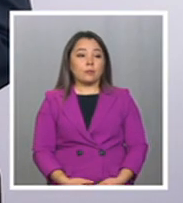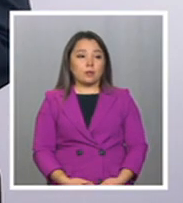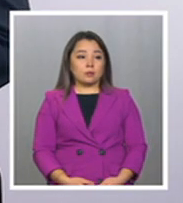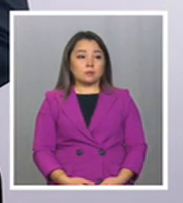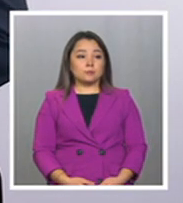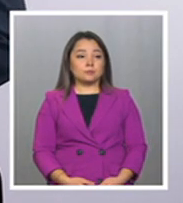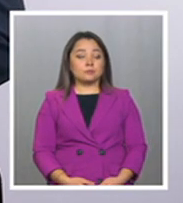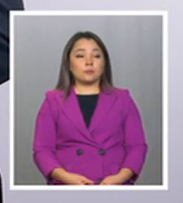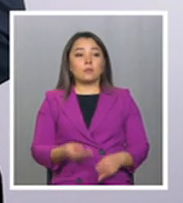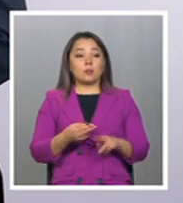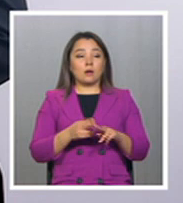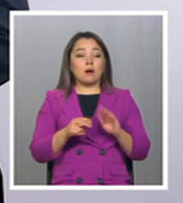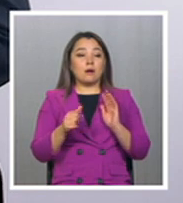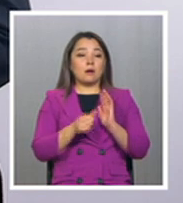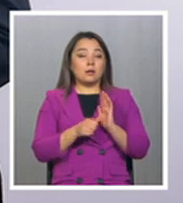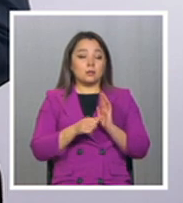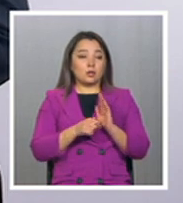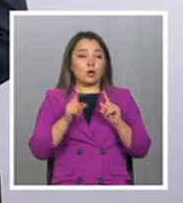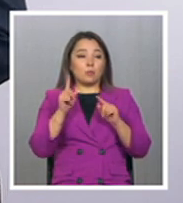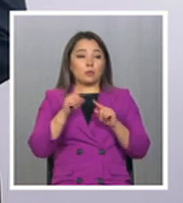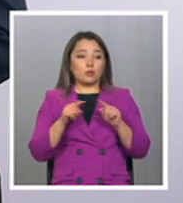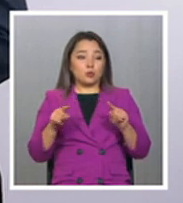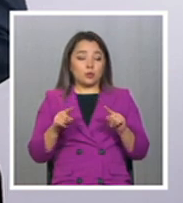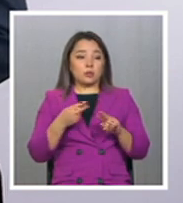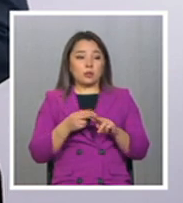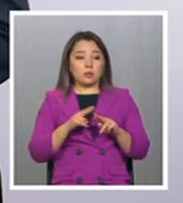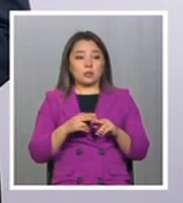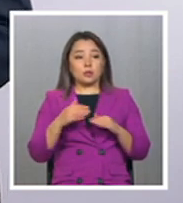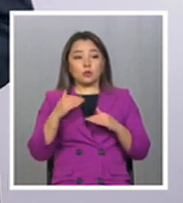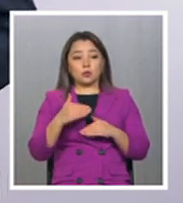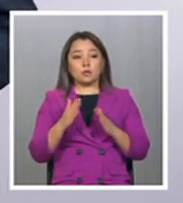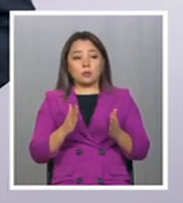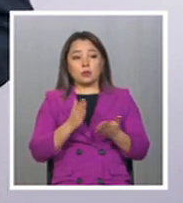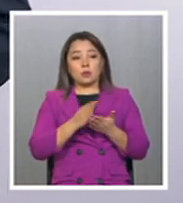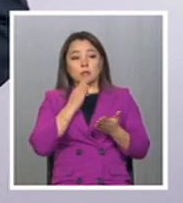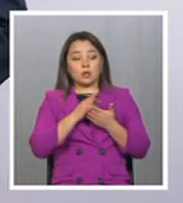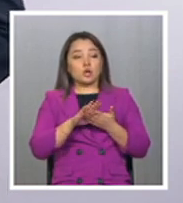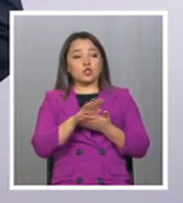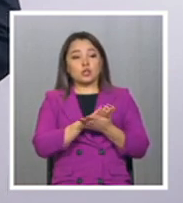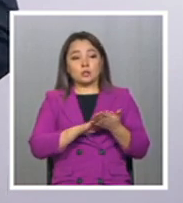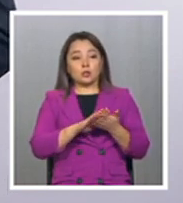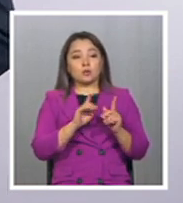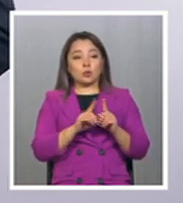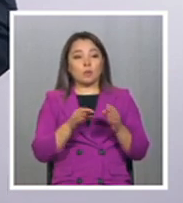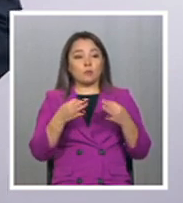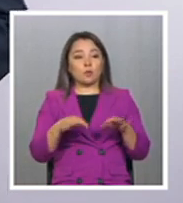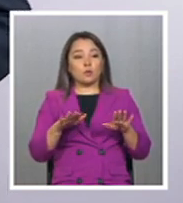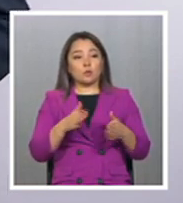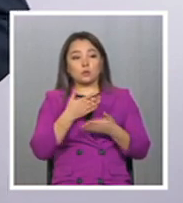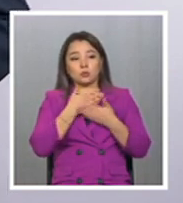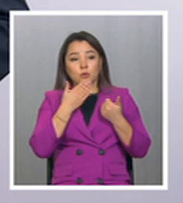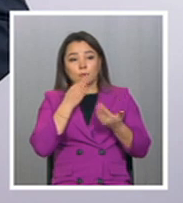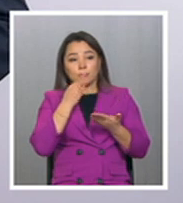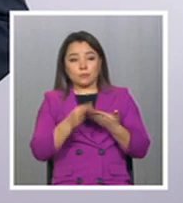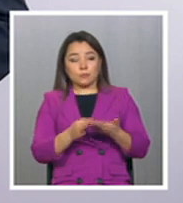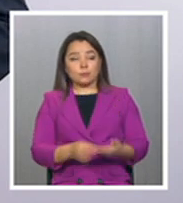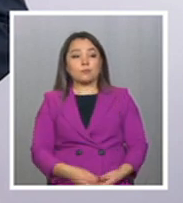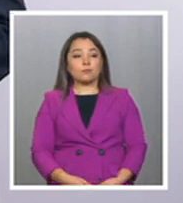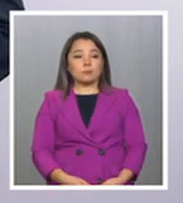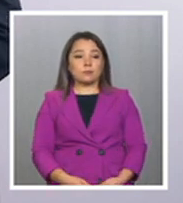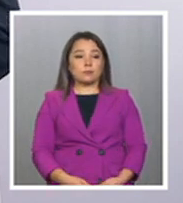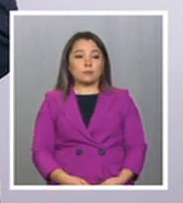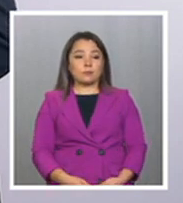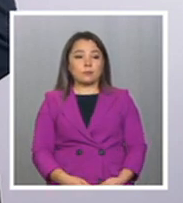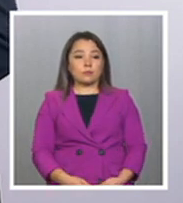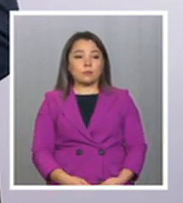Алты бұрышты ұяның дөңгелек тәрізді ұядан артықшылығы, індердің арасында ешқандай бос орын қалмайды.